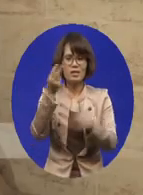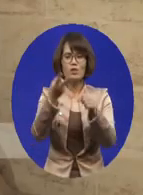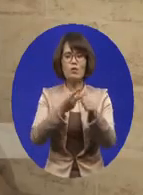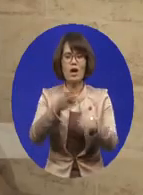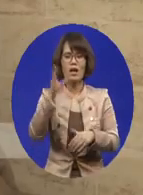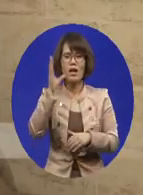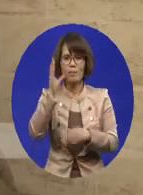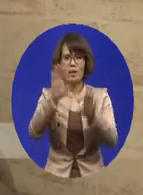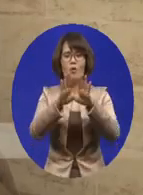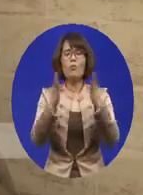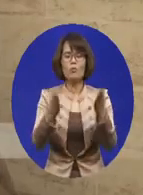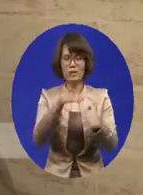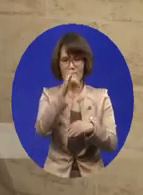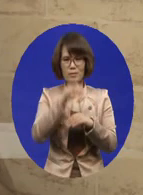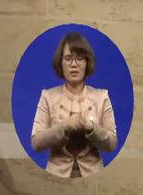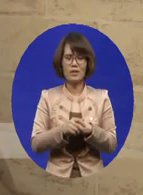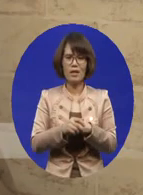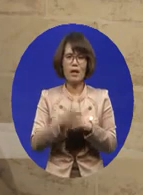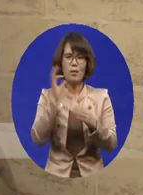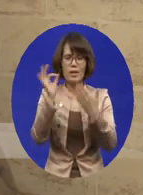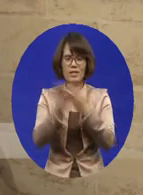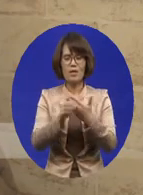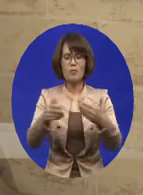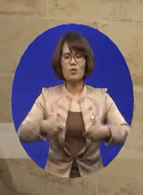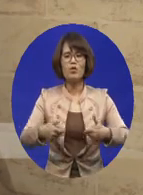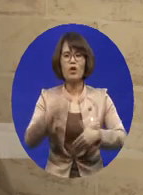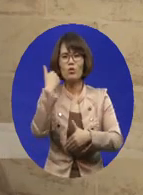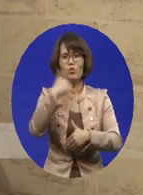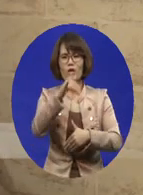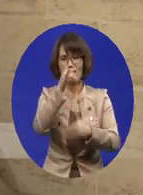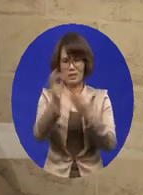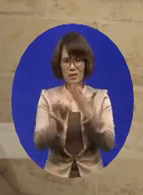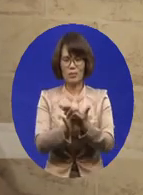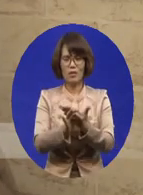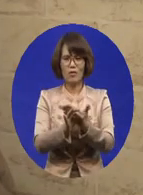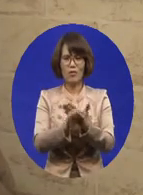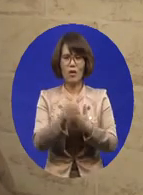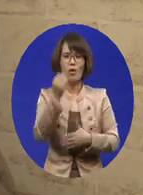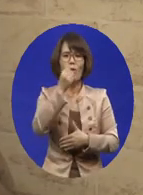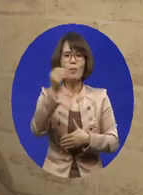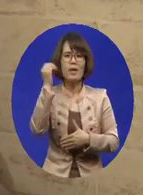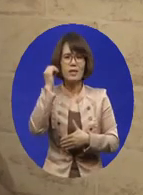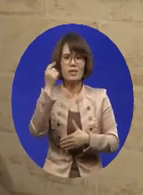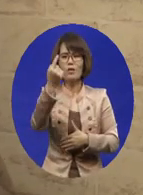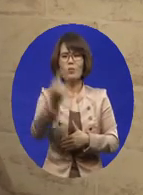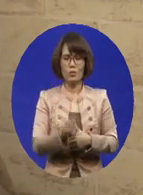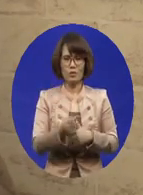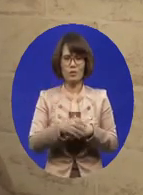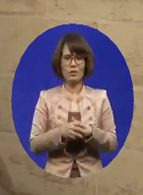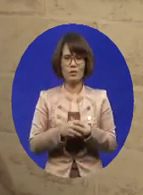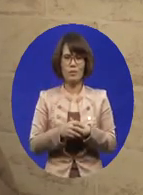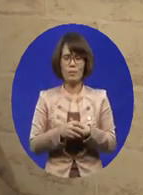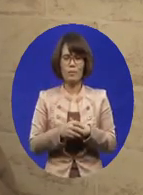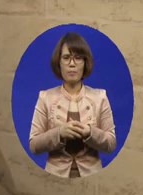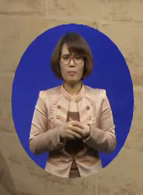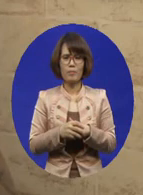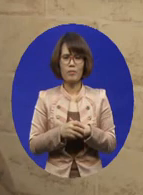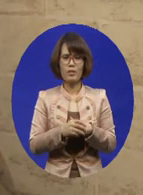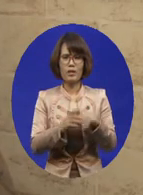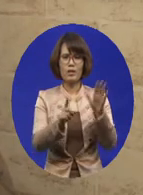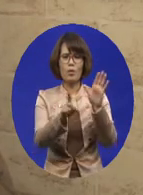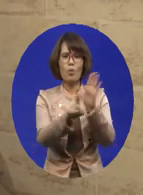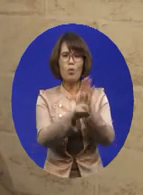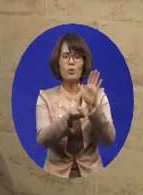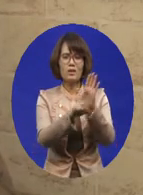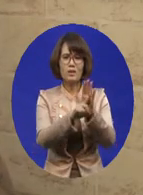이렇게 오픈이 되어 있어서요. 만약에 필요한 사람이 있으면은 홈페이지에 들어오셔서 거기